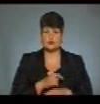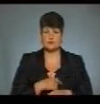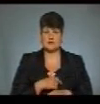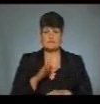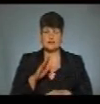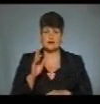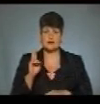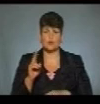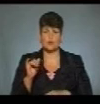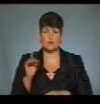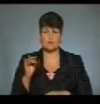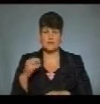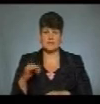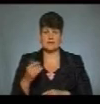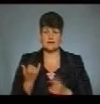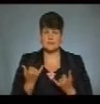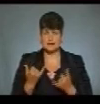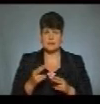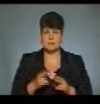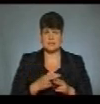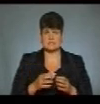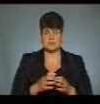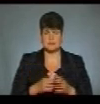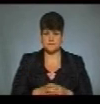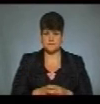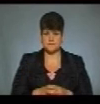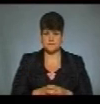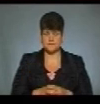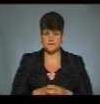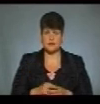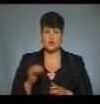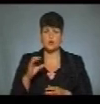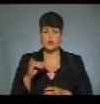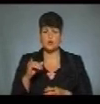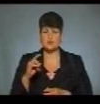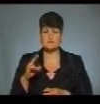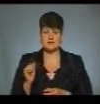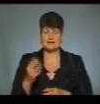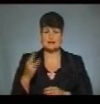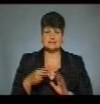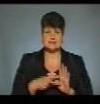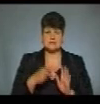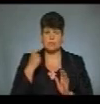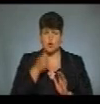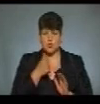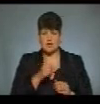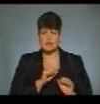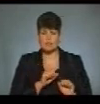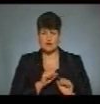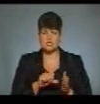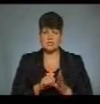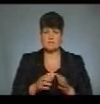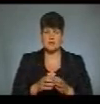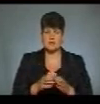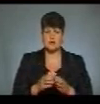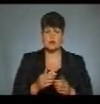Віталія Купрія, нині безпартійна. Ігор Юзьвак – самовисуванець, 37 років, адвокат. Член політичної партії